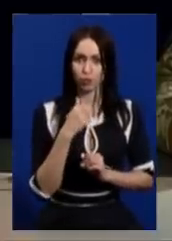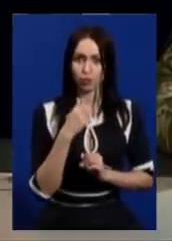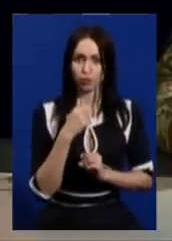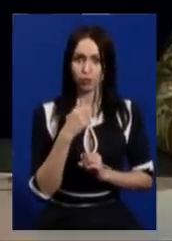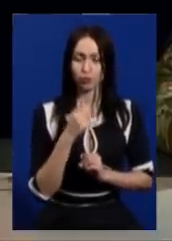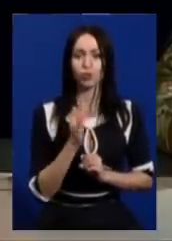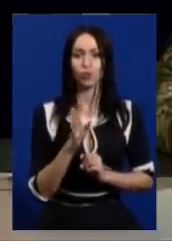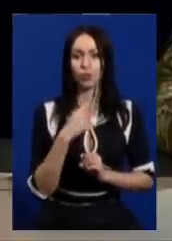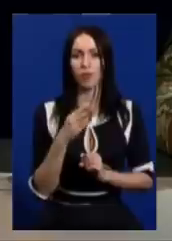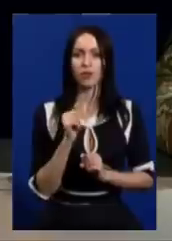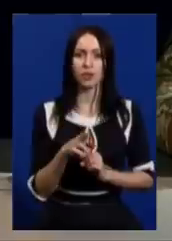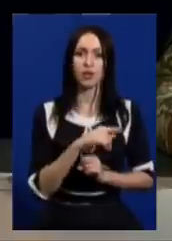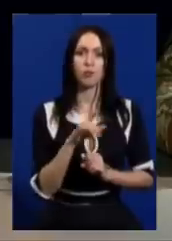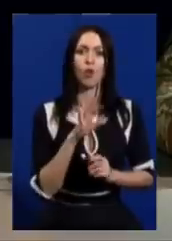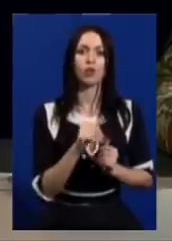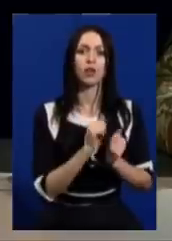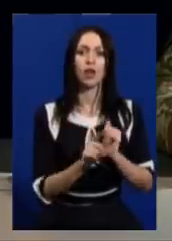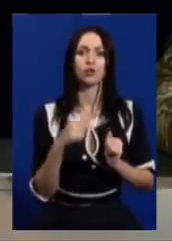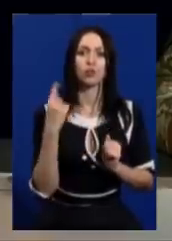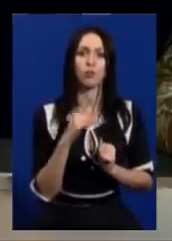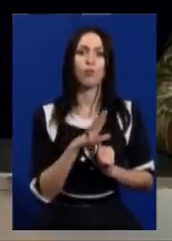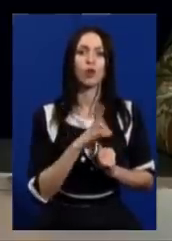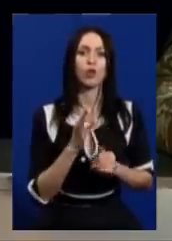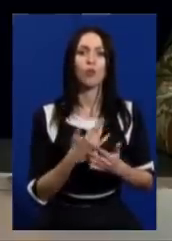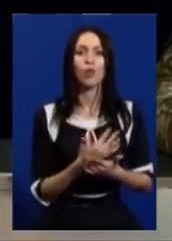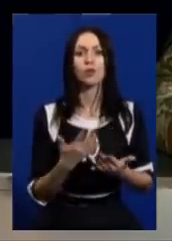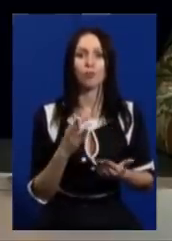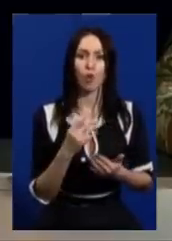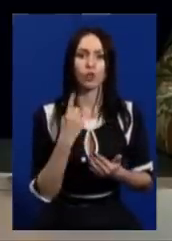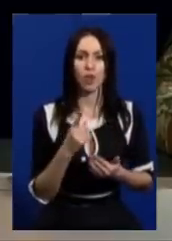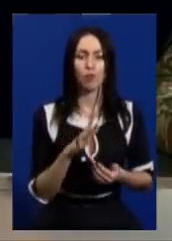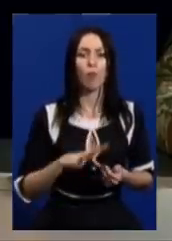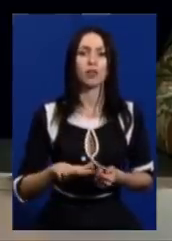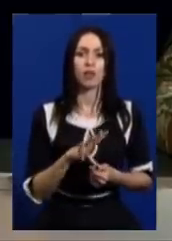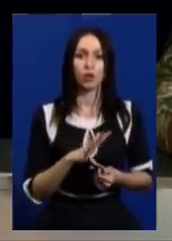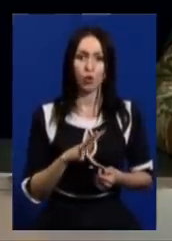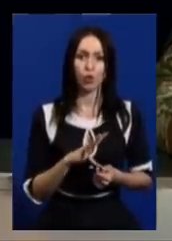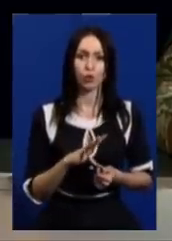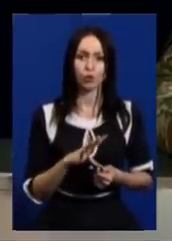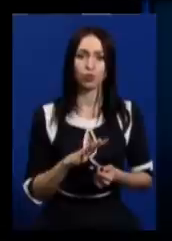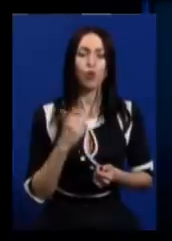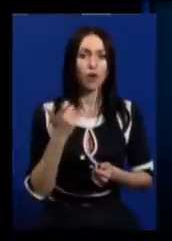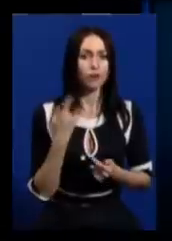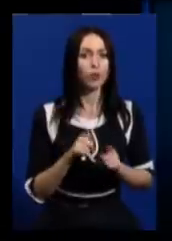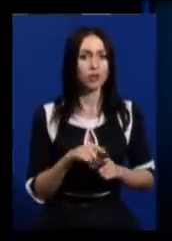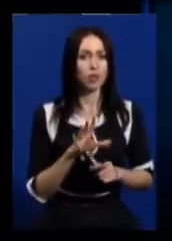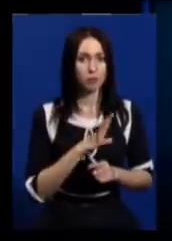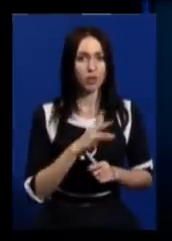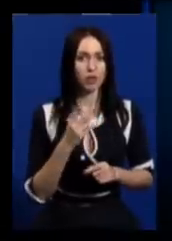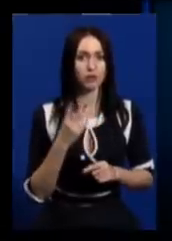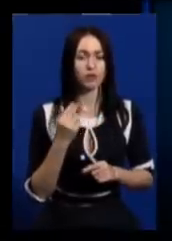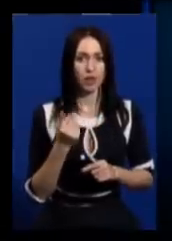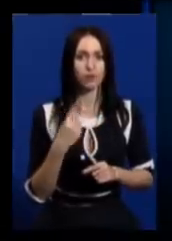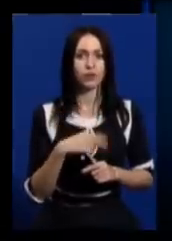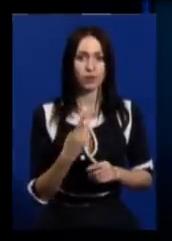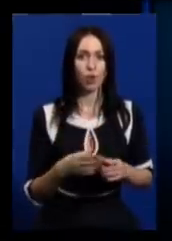ну, будемо говорити так, там від кожної області було по несколько батальйонів, ну, по одному батальйону, да, і... На Харківській області це був 22-й